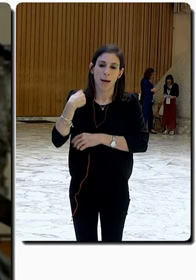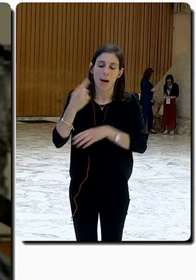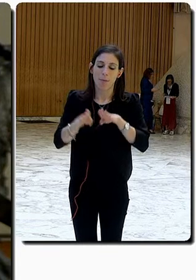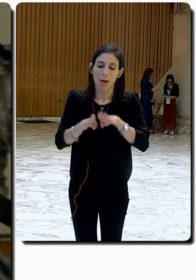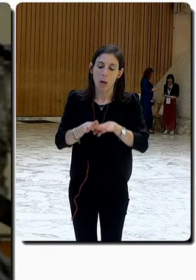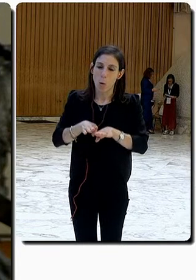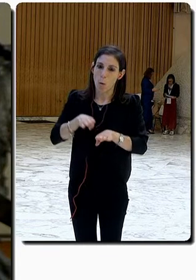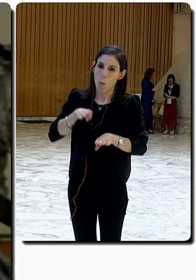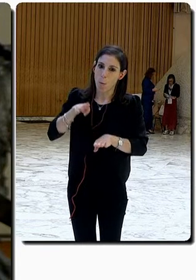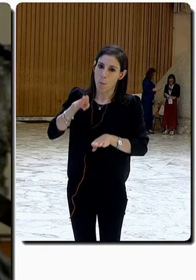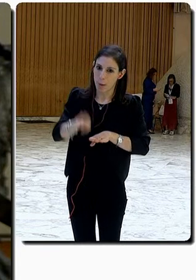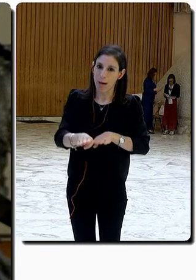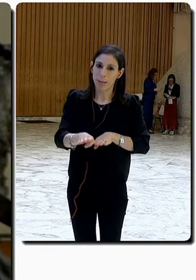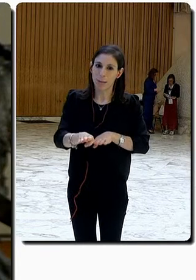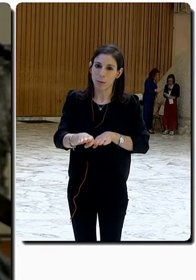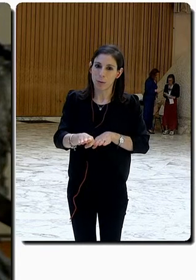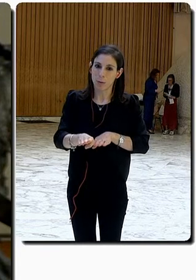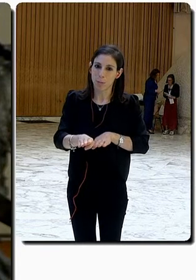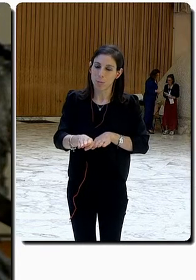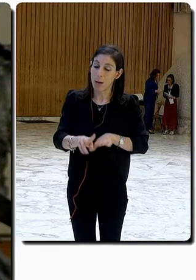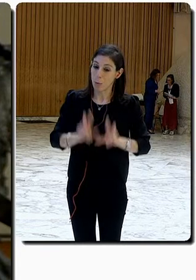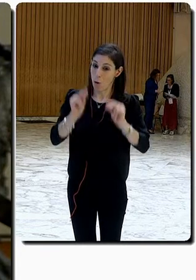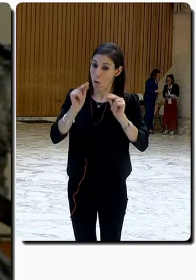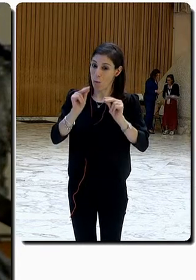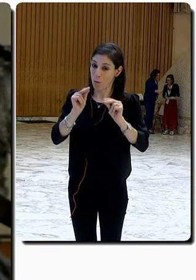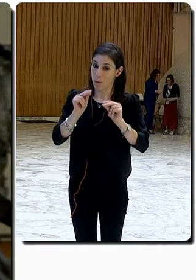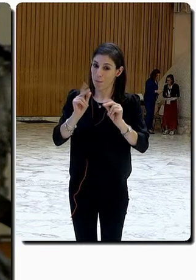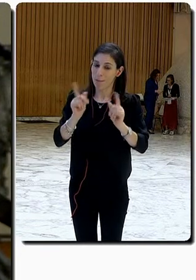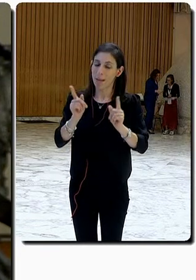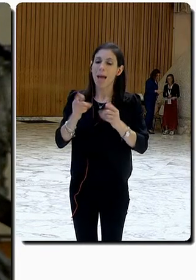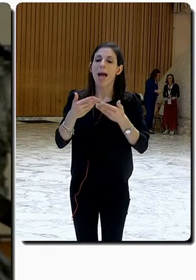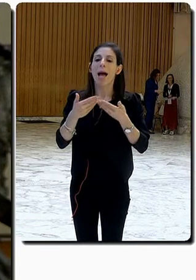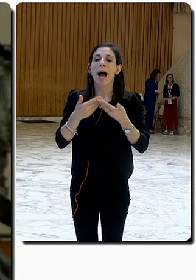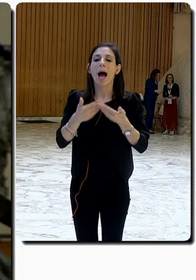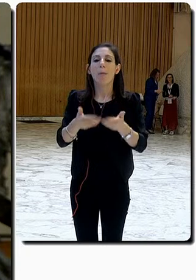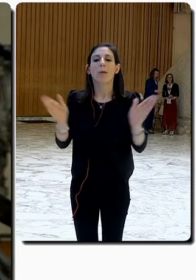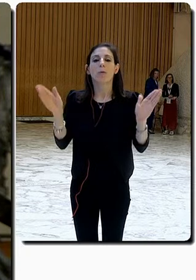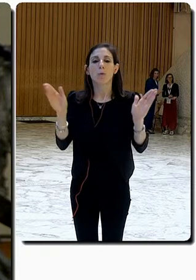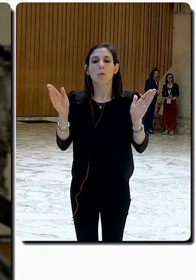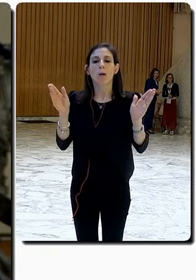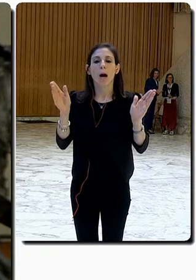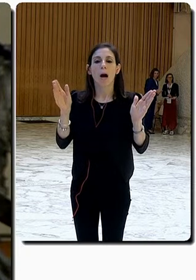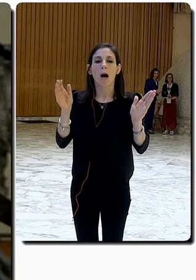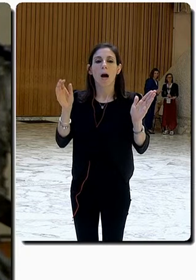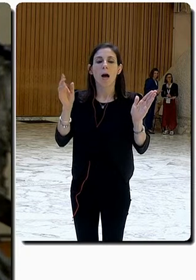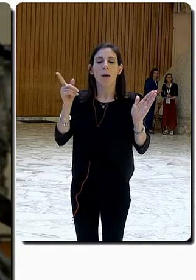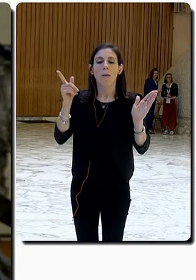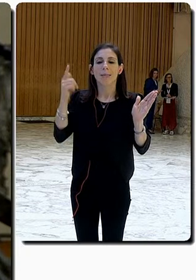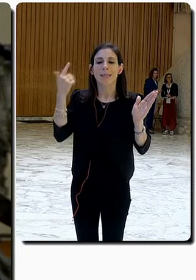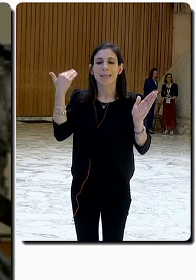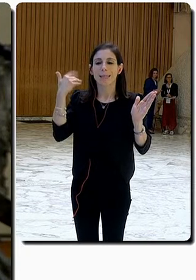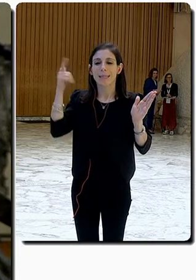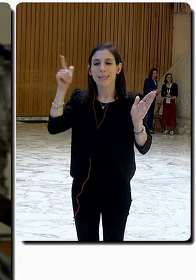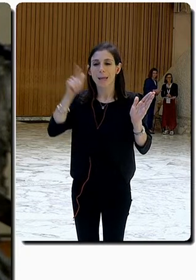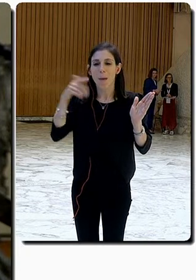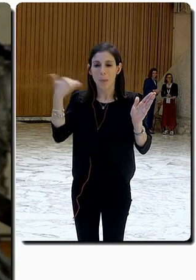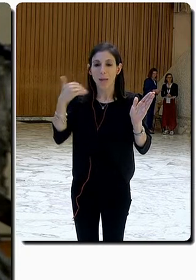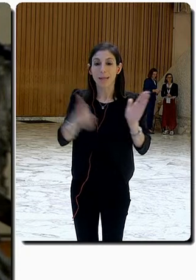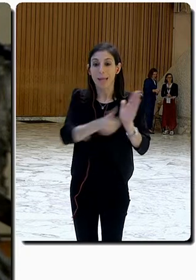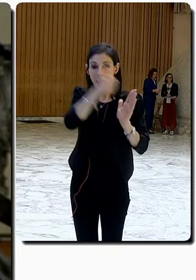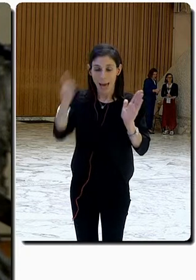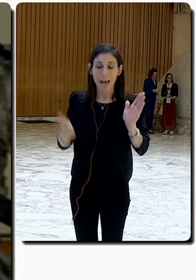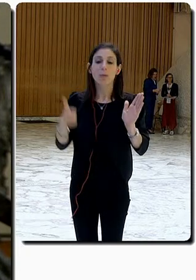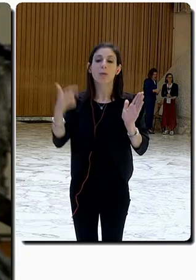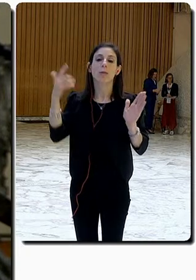C'était l'ouverture de l'année de Saint-Paul en 2008, et dans l'homélie du prêtre, il a fait l'éloge de l'action